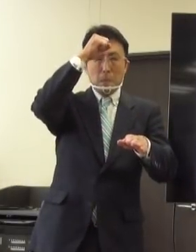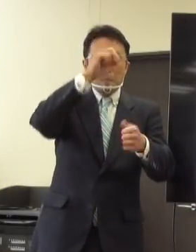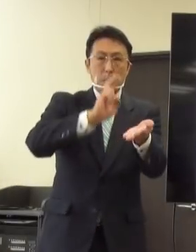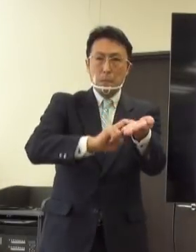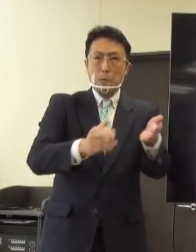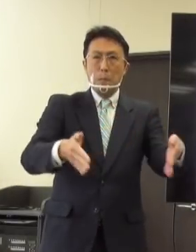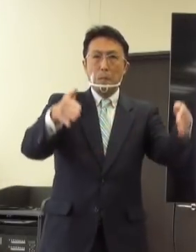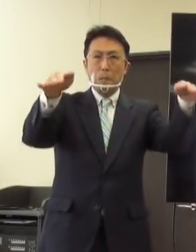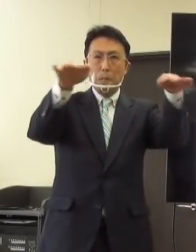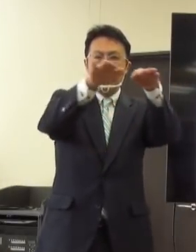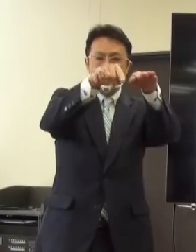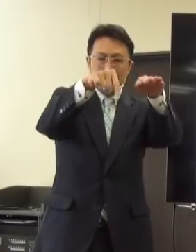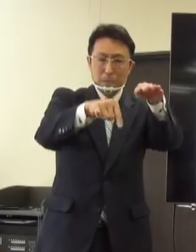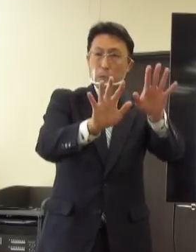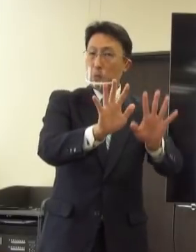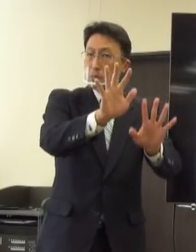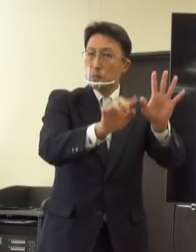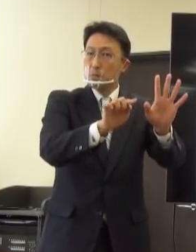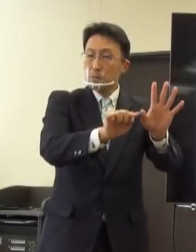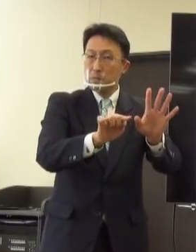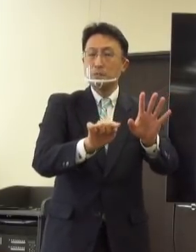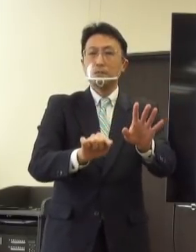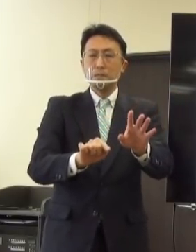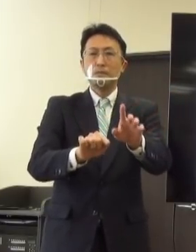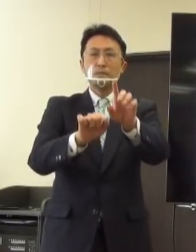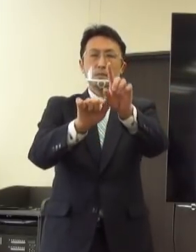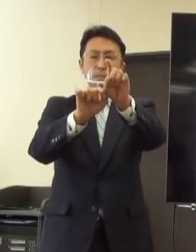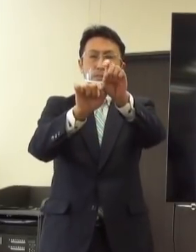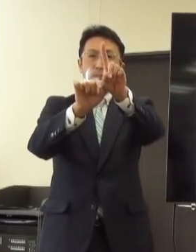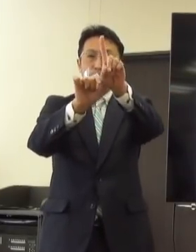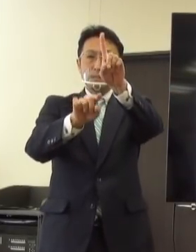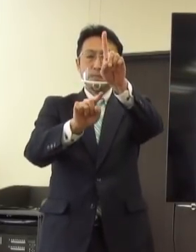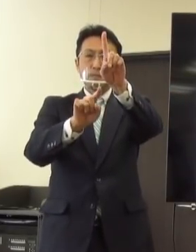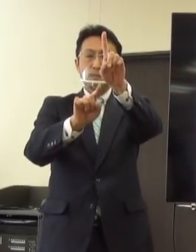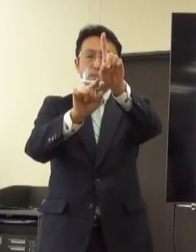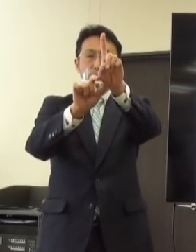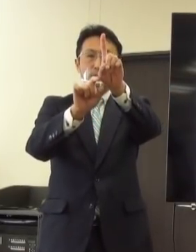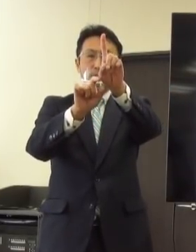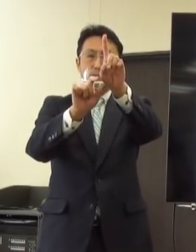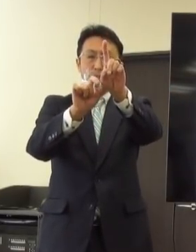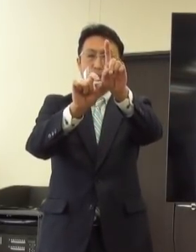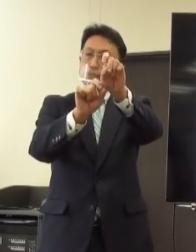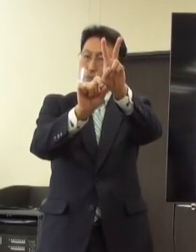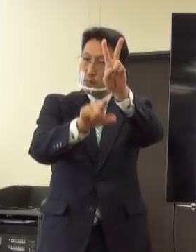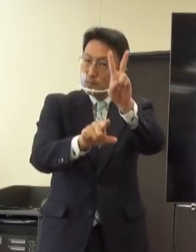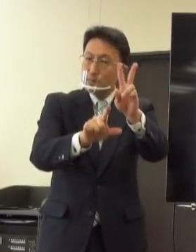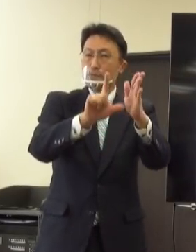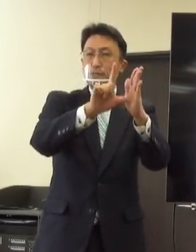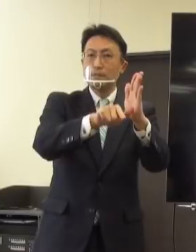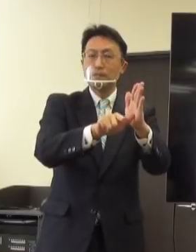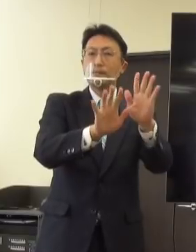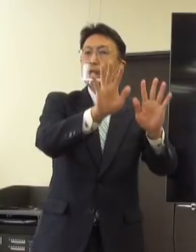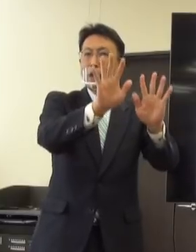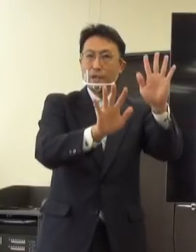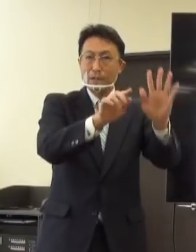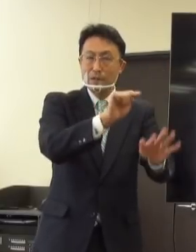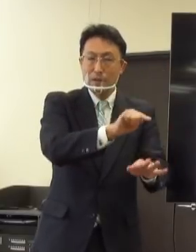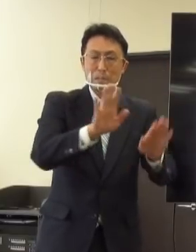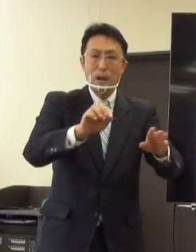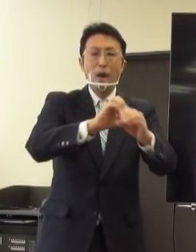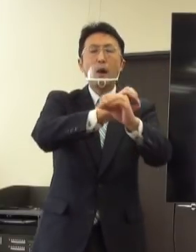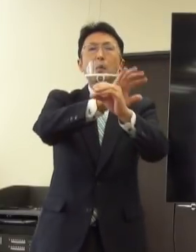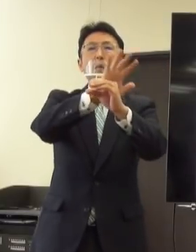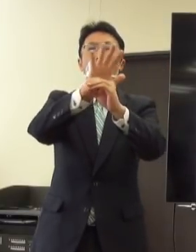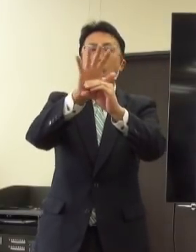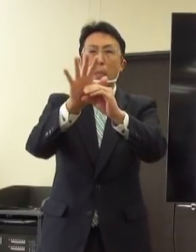12月17日現在、福島市内ですね、コロナ患者さんを受け入れ